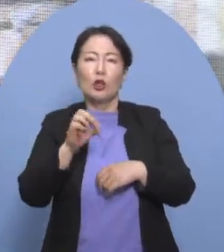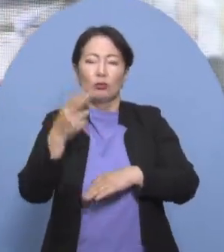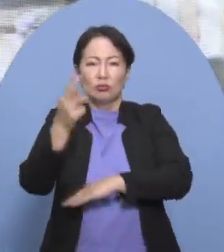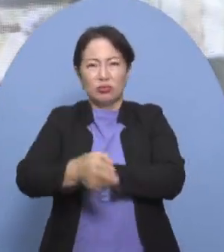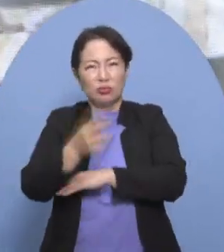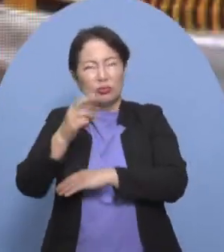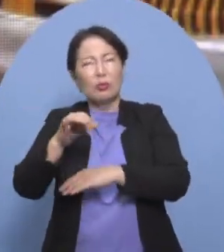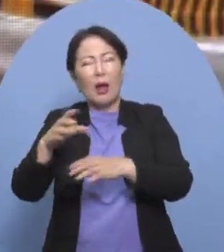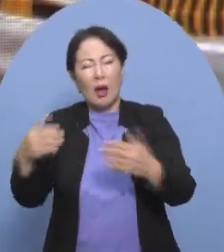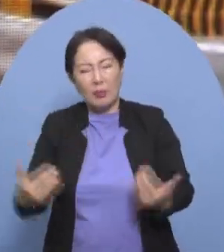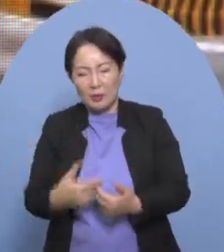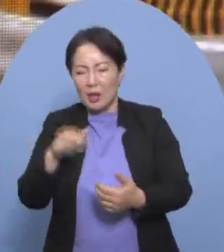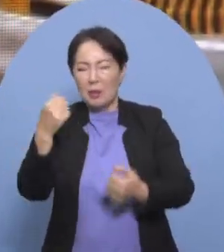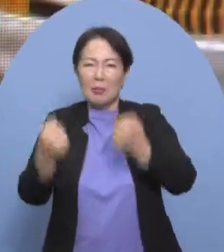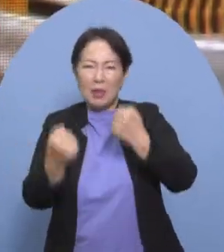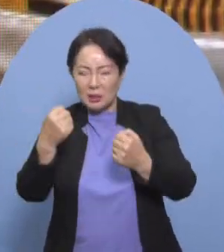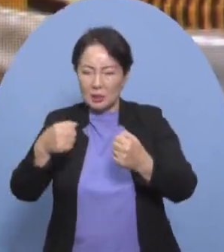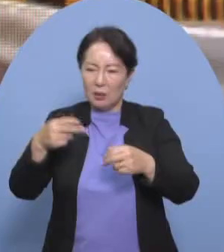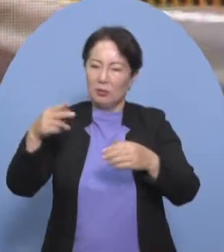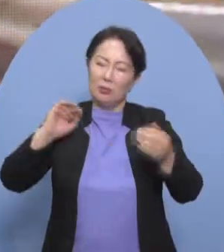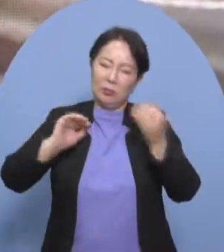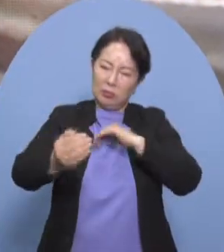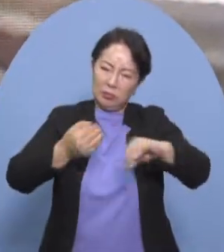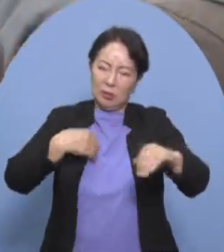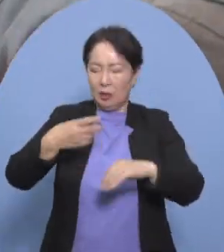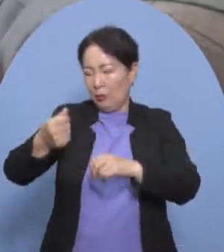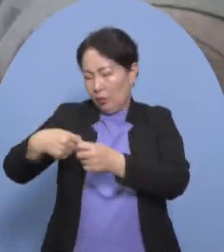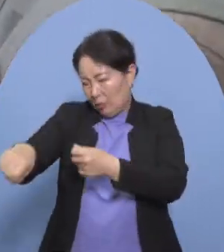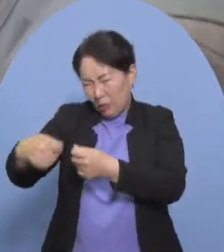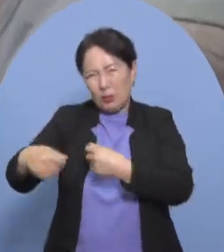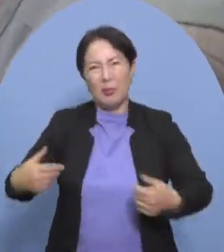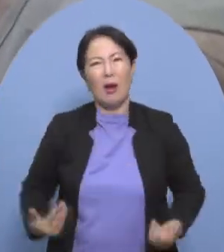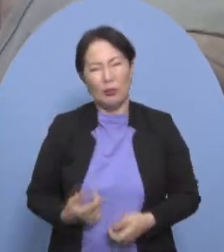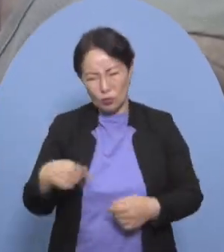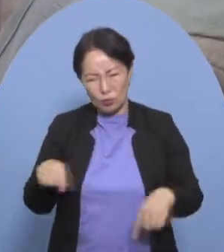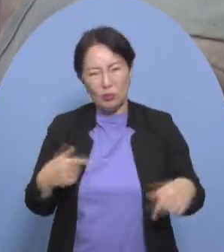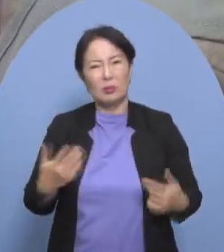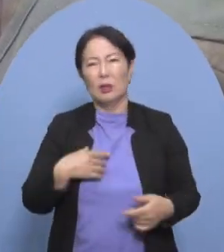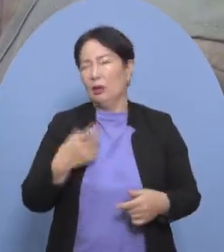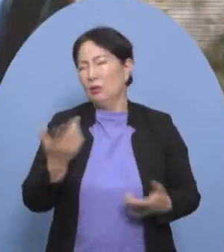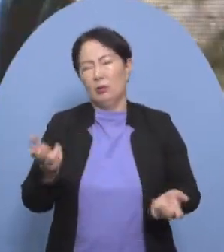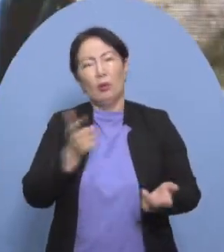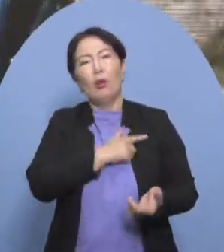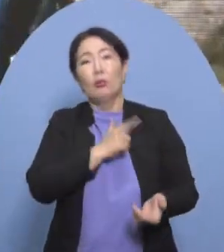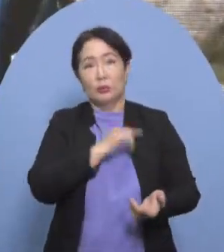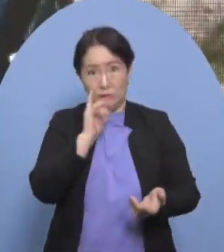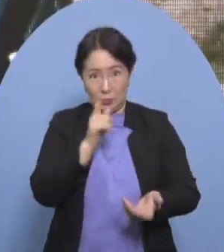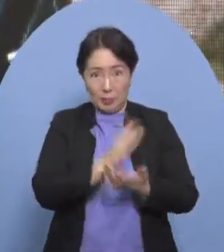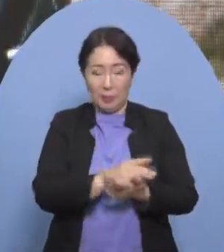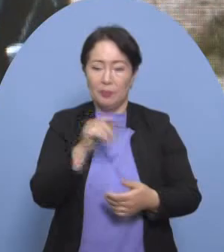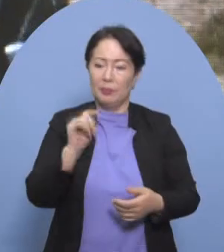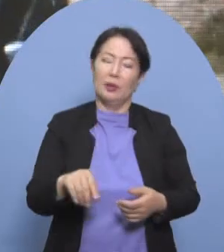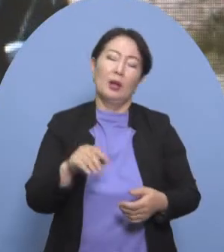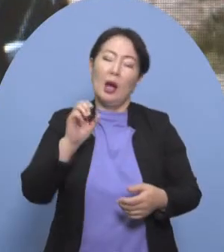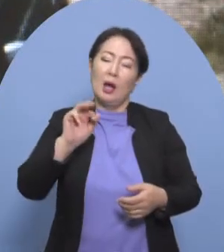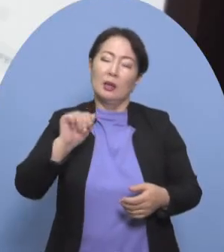гадна амьдарч байгаа иргэдийн хэвэр хэрэгслээс товчооны камер орж гарах болгонд төлбөр авч байгаа зүуд нийцэхгүй хомлол ирсэн. За үүний дагуу ажилтны тэмцэх